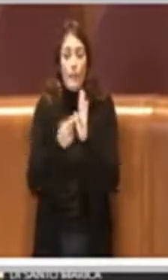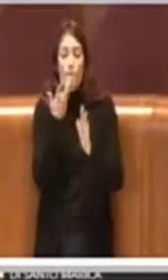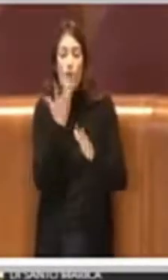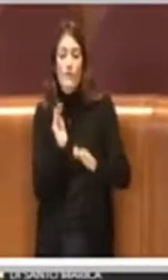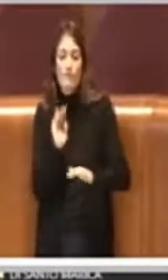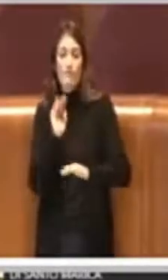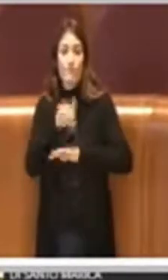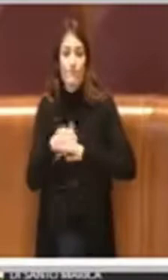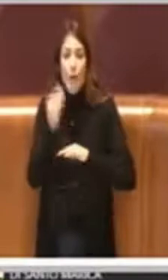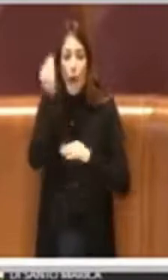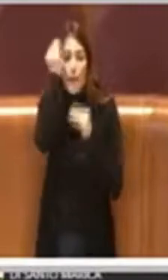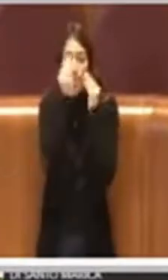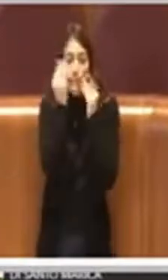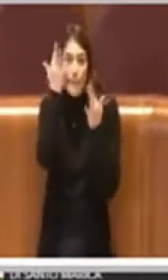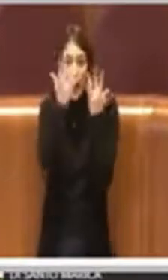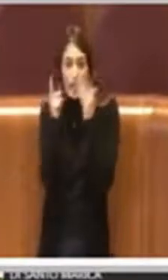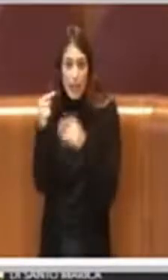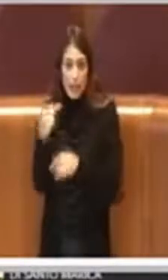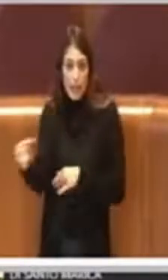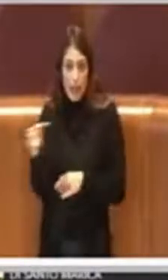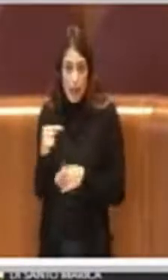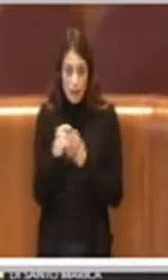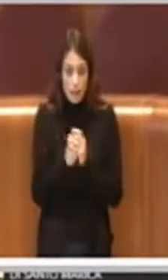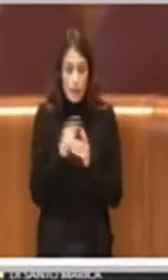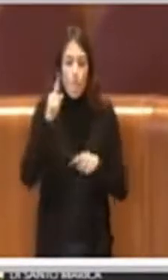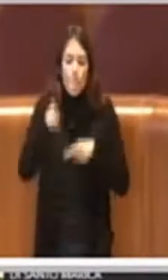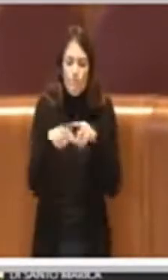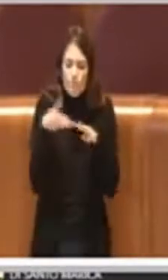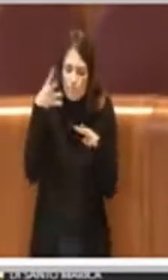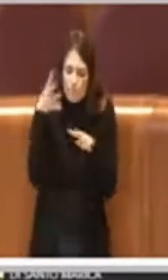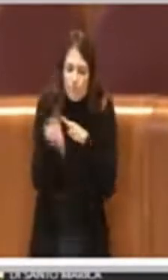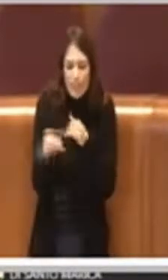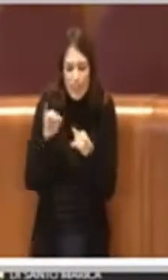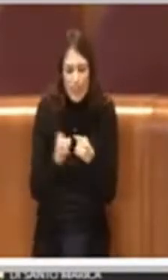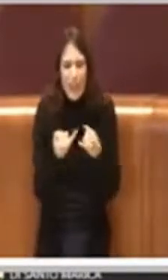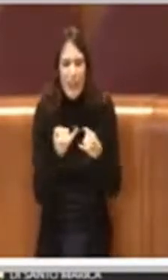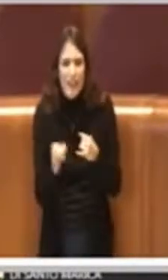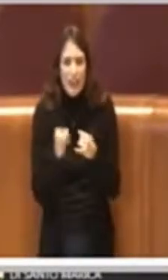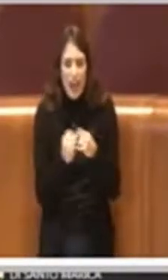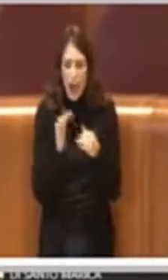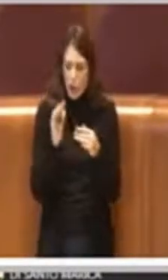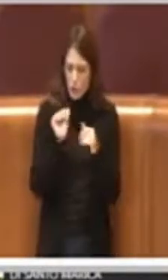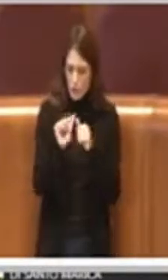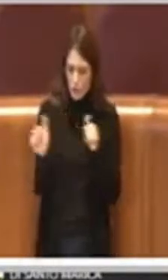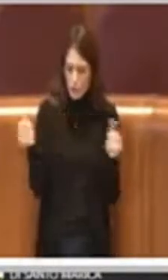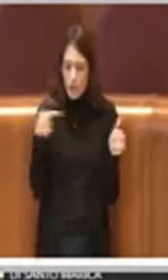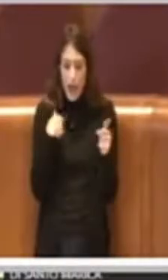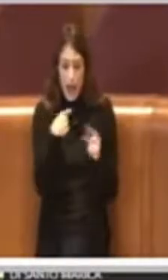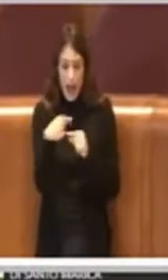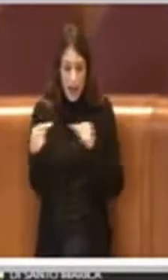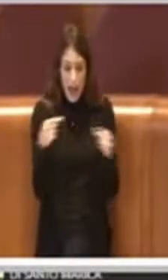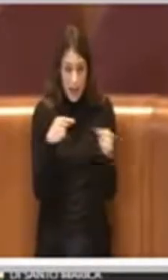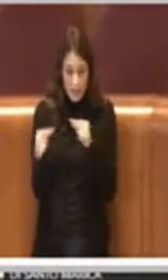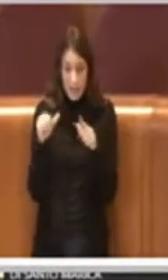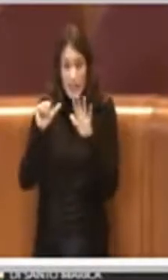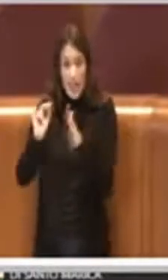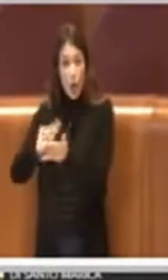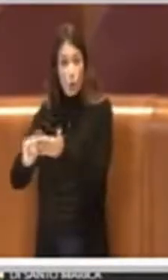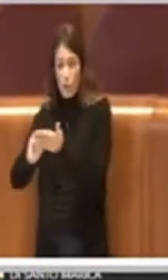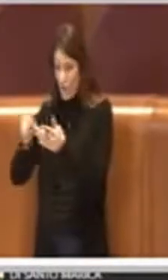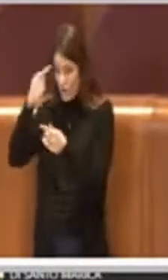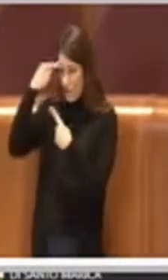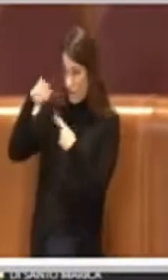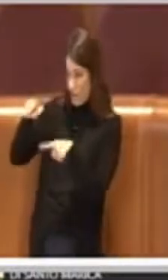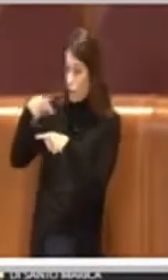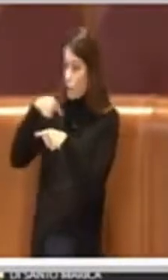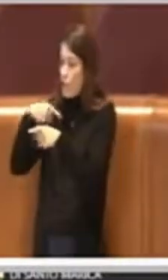questi pareri negativi. Siamo entrati nel dettaglio di ogni singola obiezione di questi sei uffici e